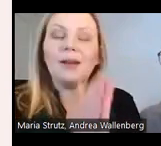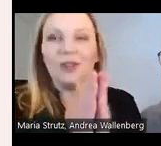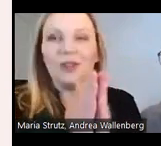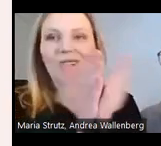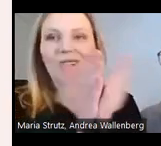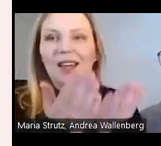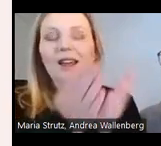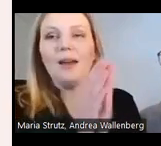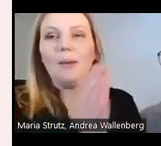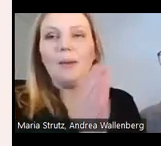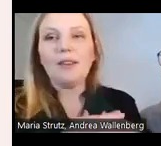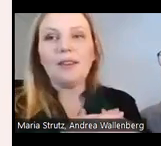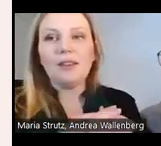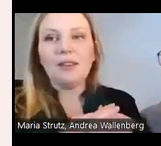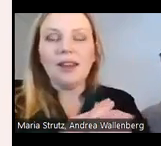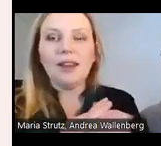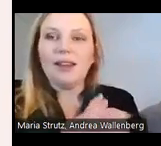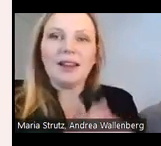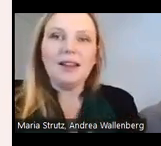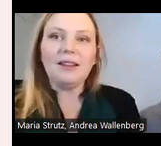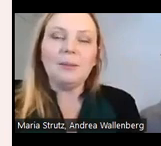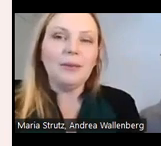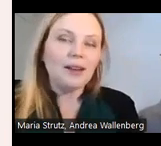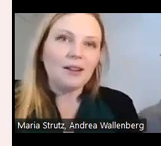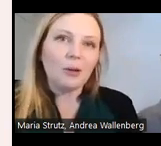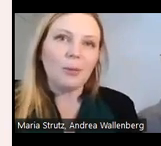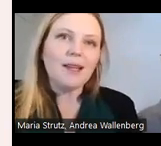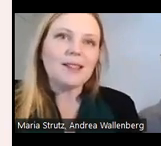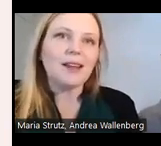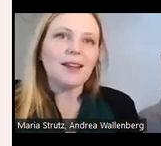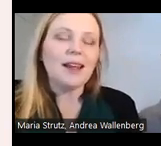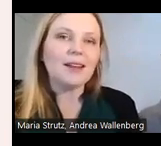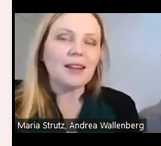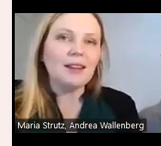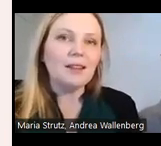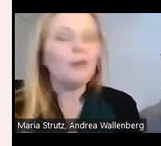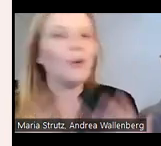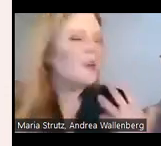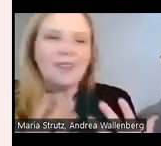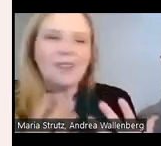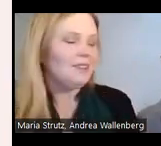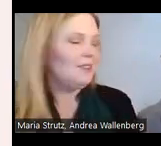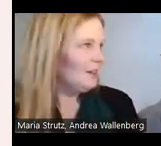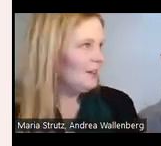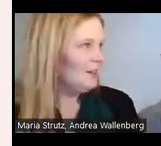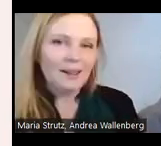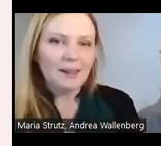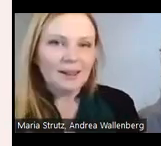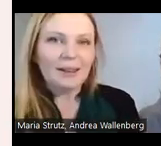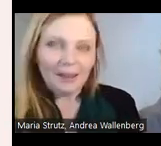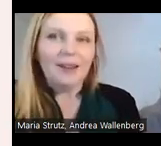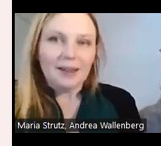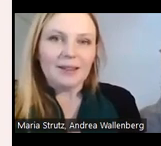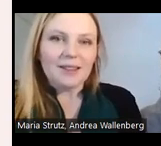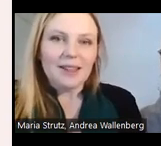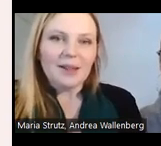då en betydelse. Men att det är egentligen inte mer komplext än att lära sig fler gester. Precis, gestikulera